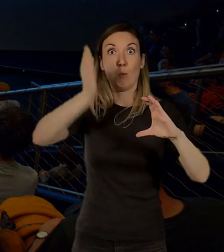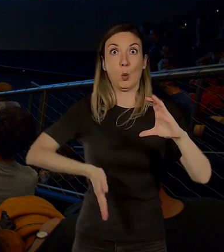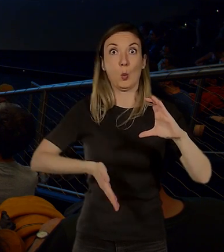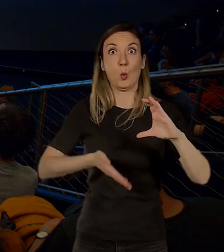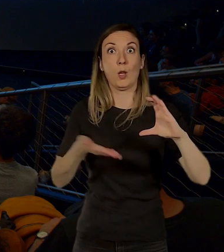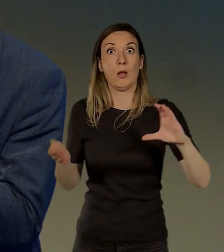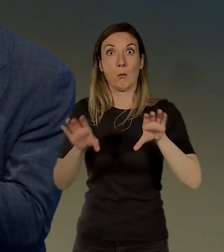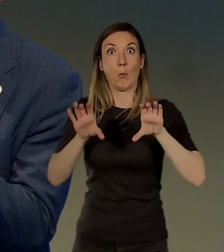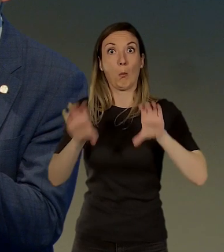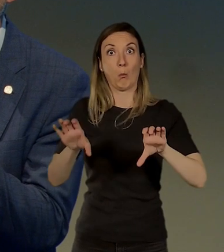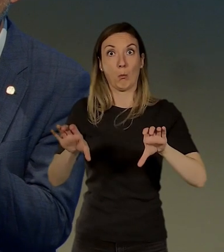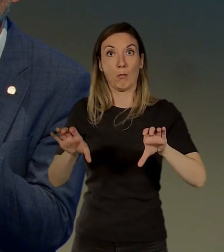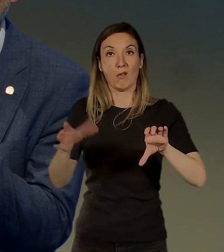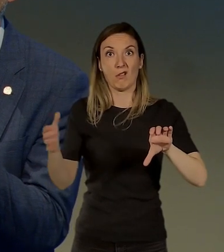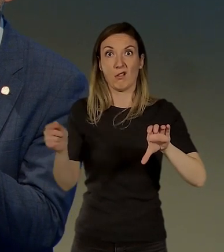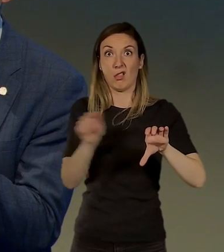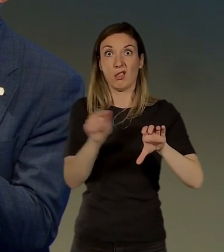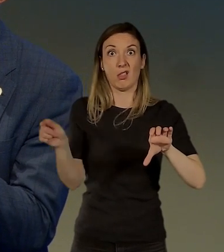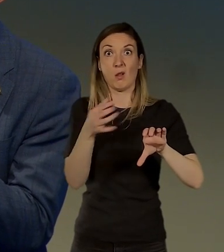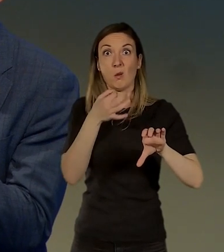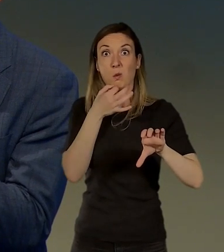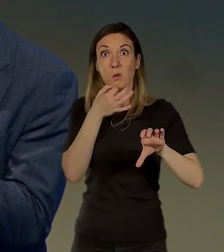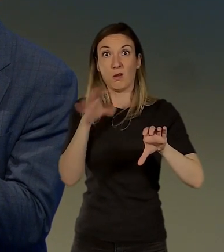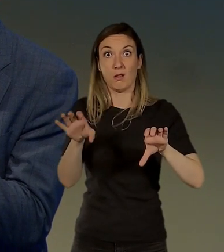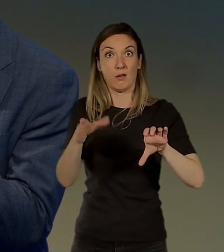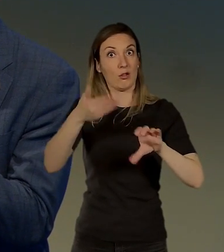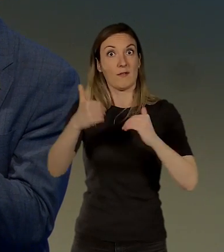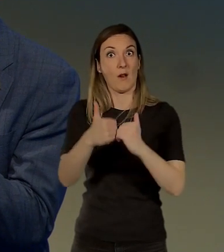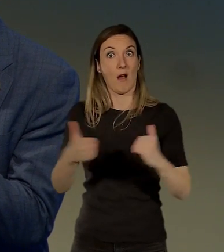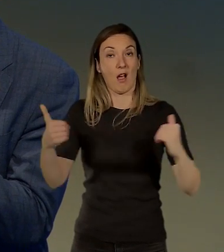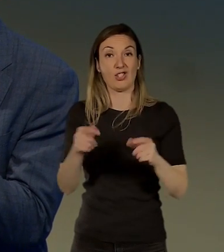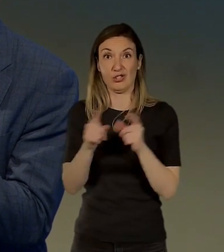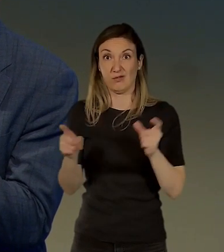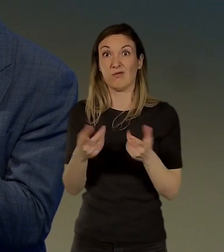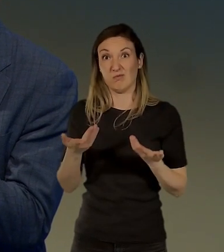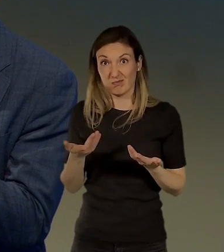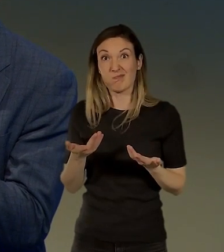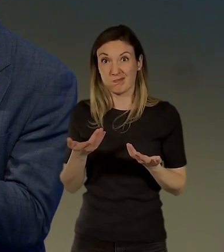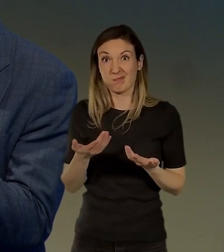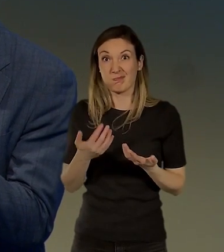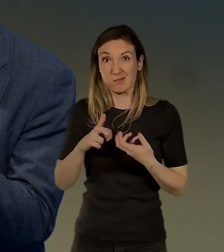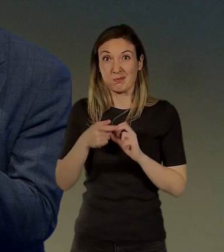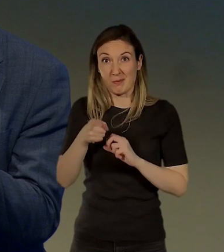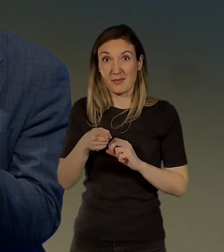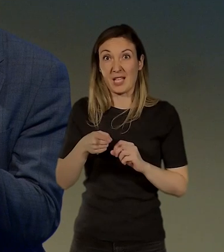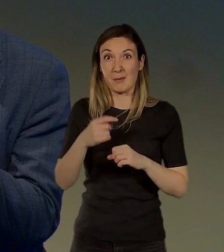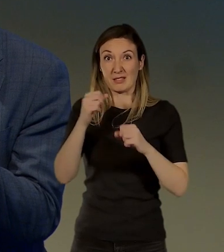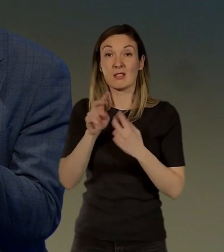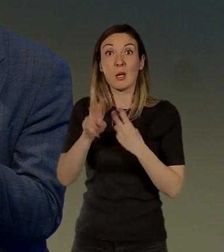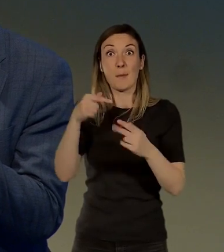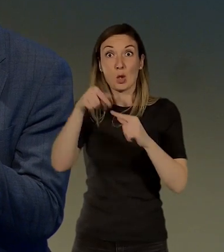dvě části, které spolu nedostatečně komunikují. Takže tématem je jednoznačně postupná